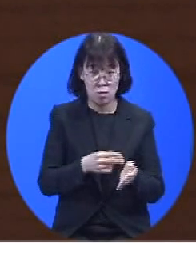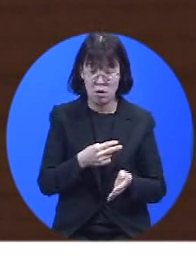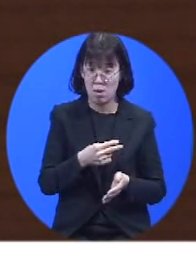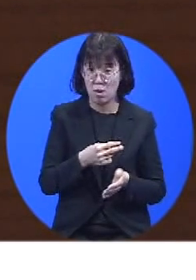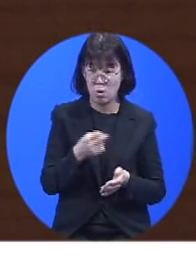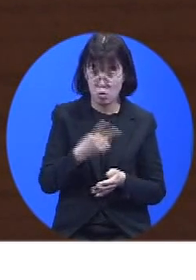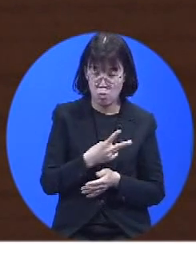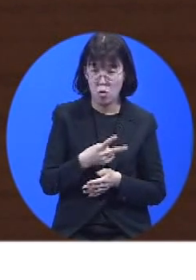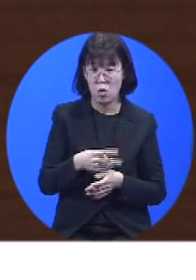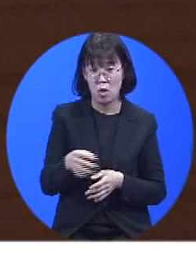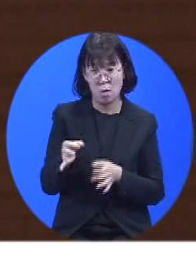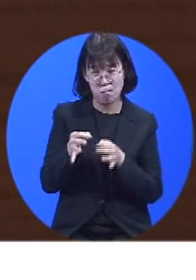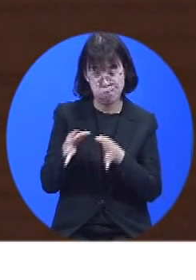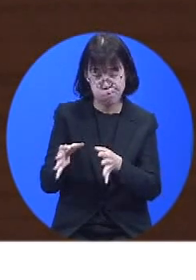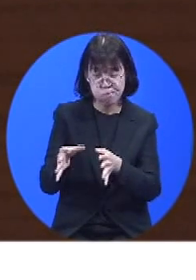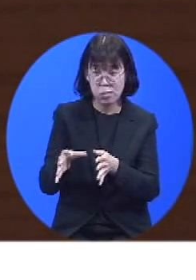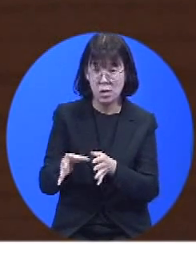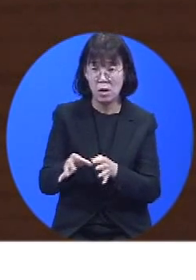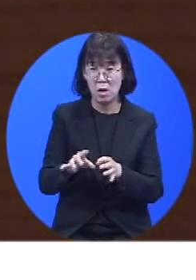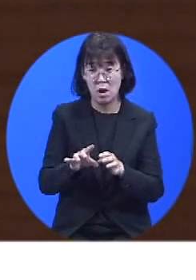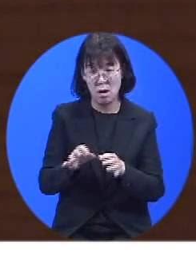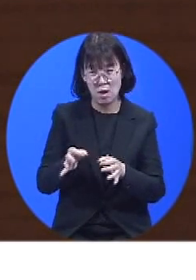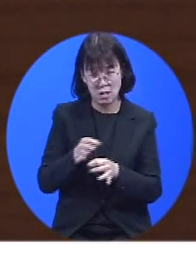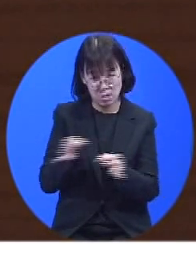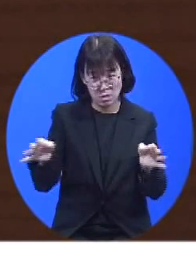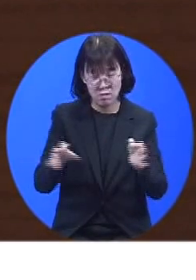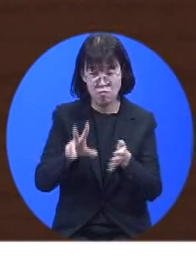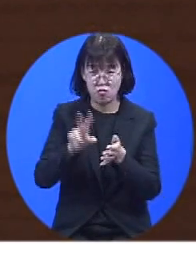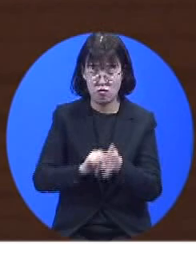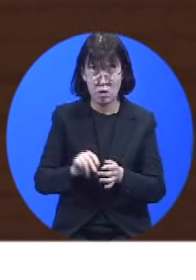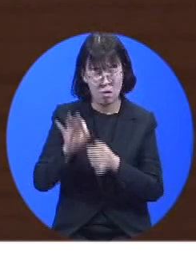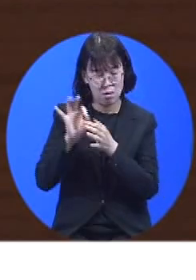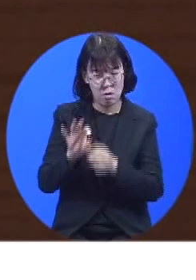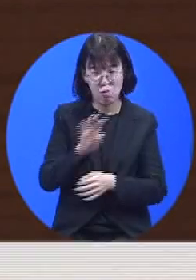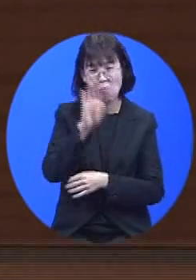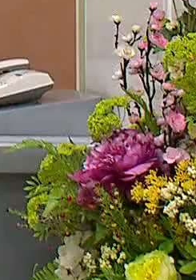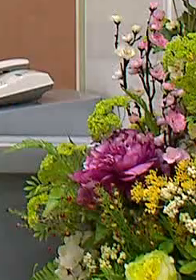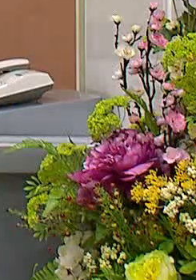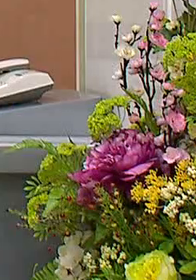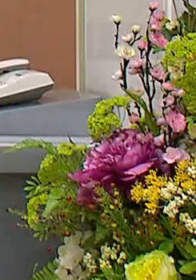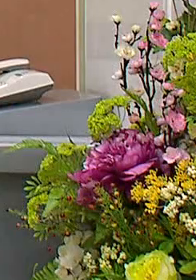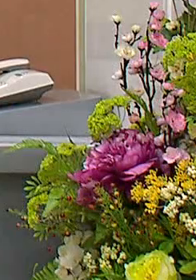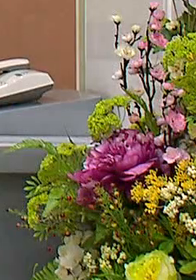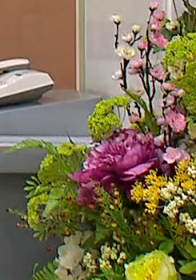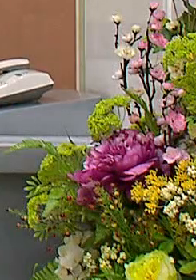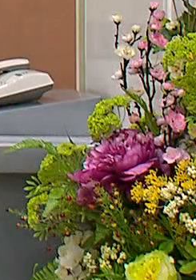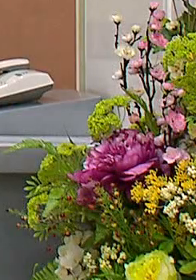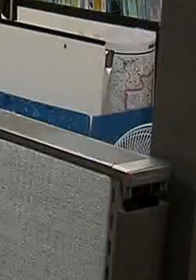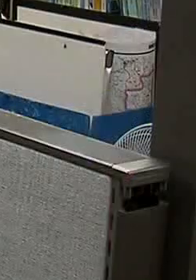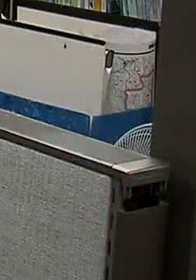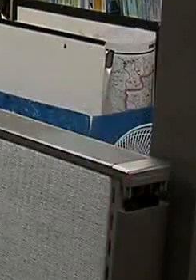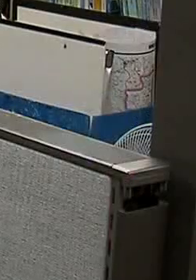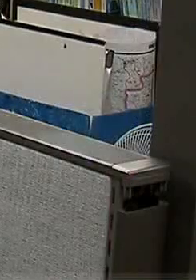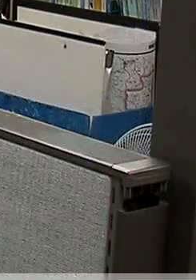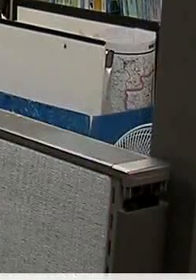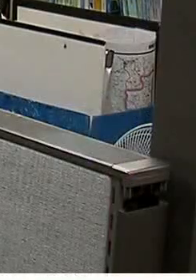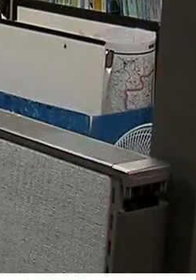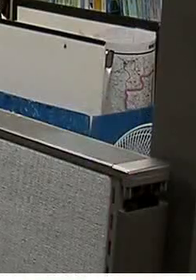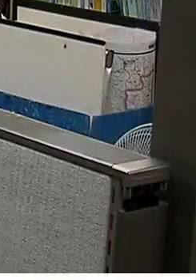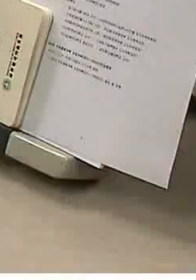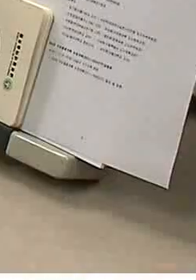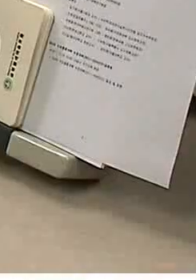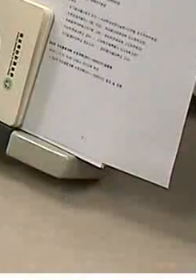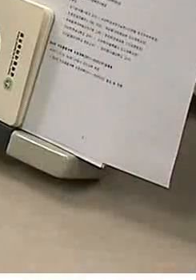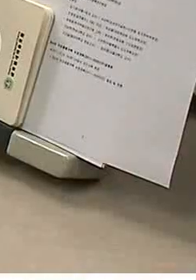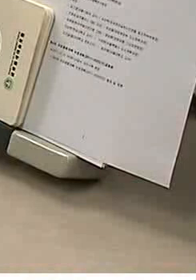등 도덕적 해이 문제는 여전히 똑같이 제기되고 있습니다. 도지사는 대구 경북 연구원